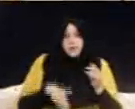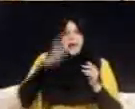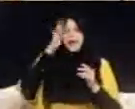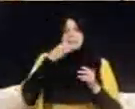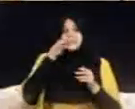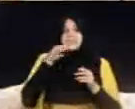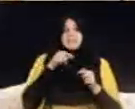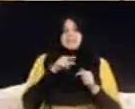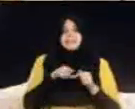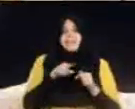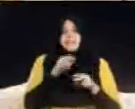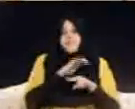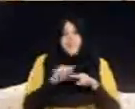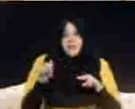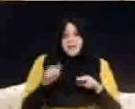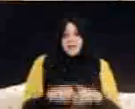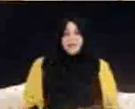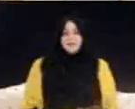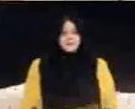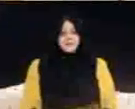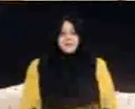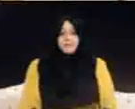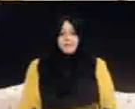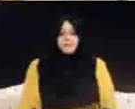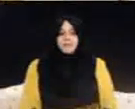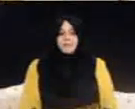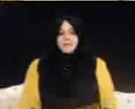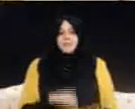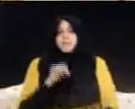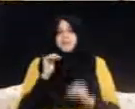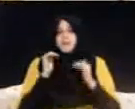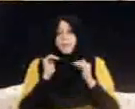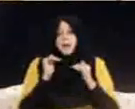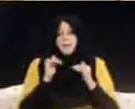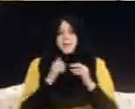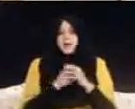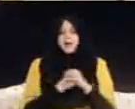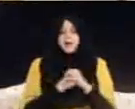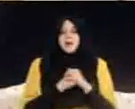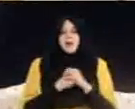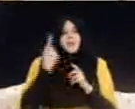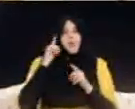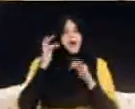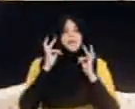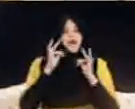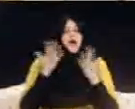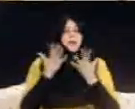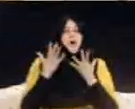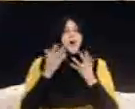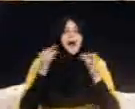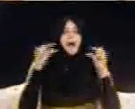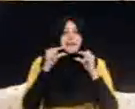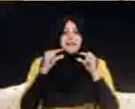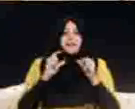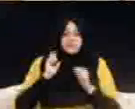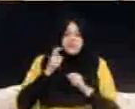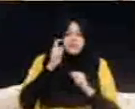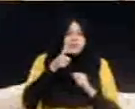بالأداء، بأداء الحديث، بأداء الرواية وبنقل الرواية على